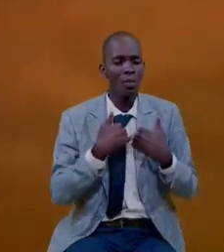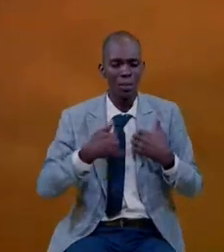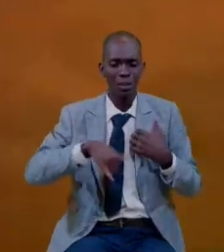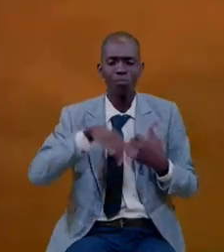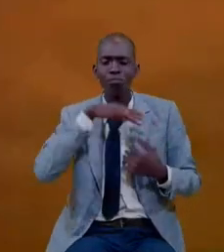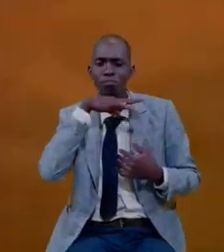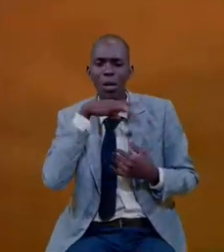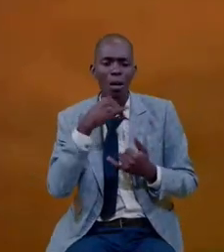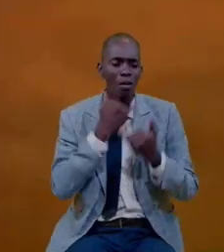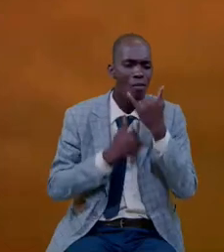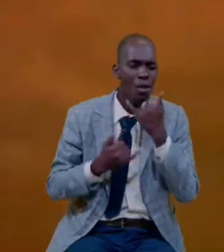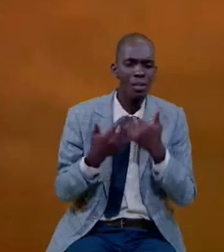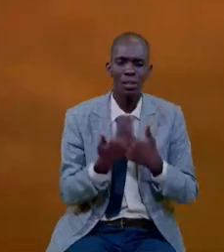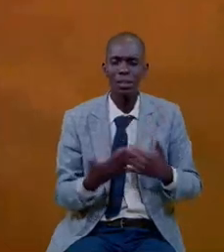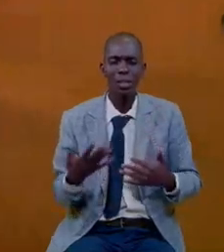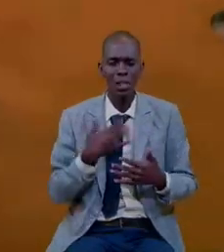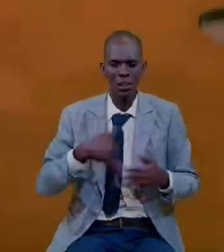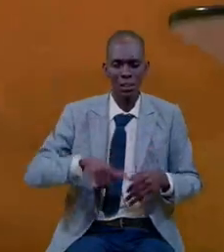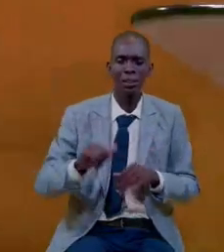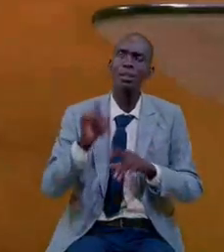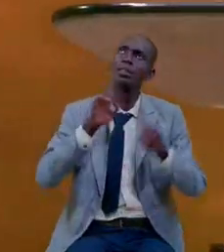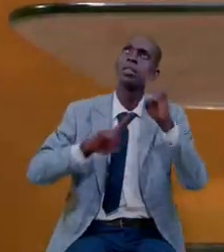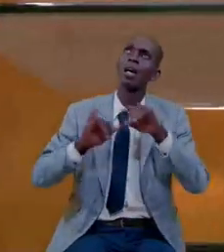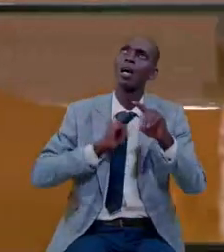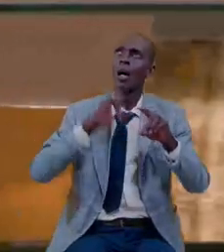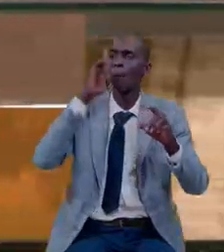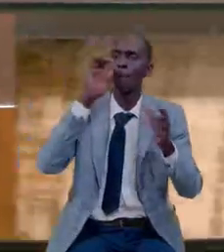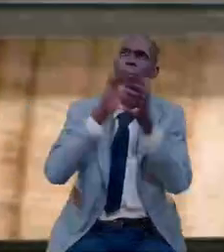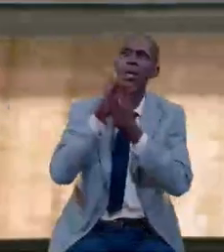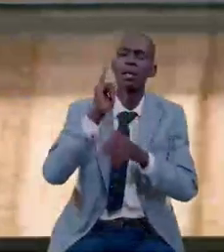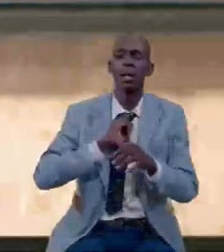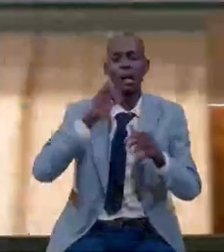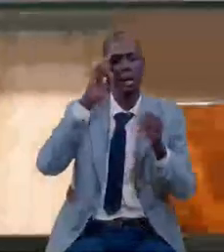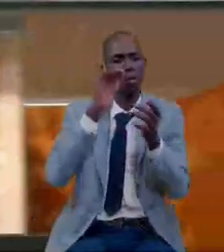privé, et il dit, oui, je crois. Et Jésus dit que